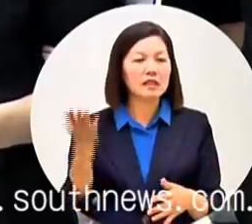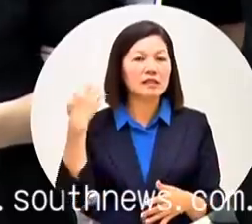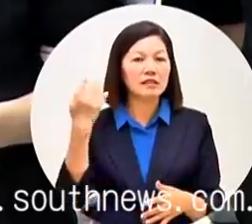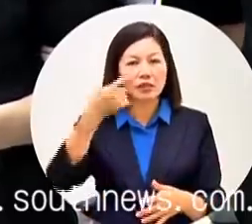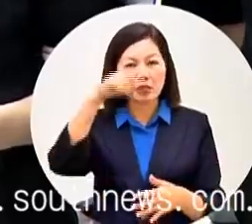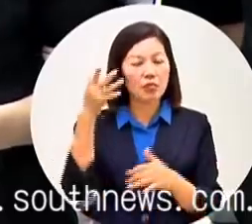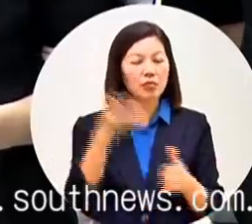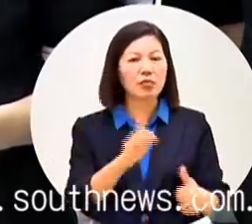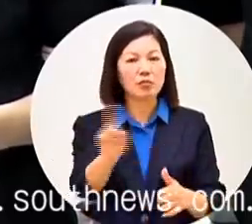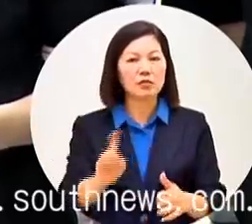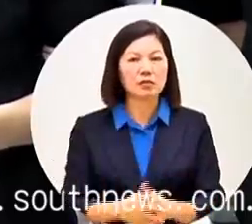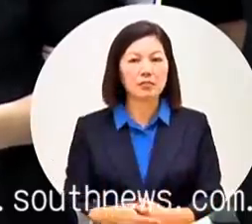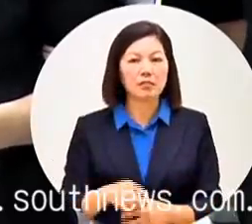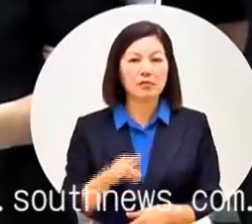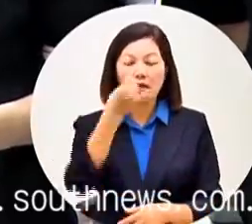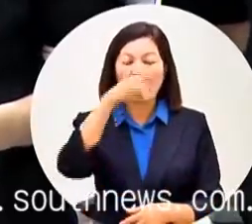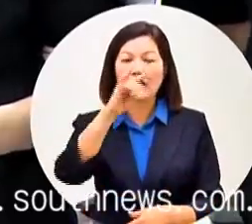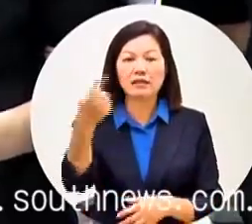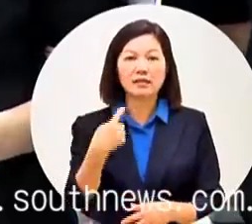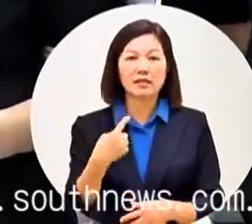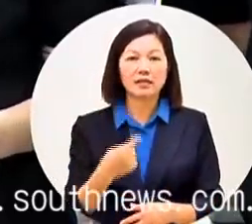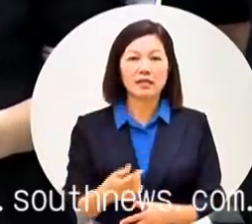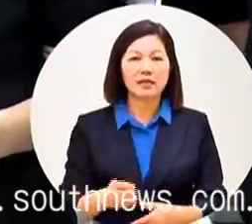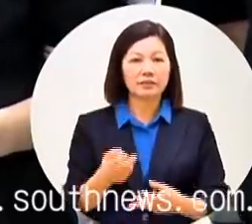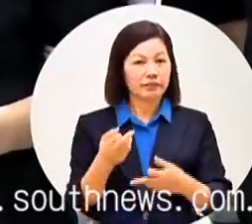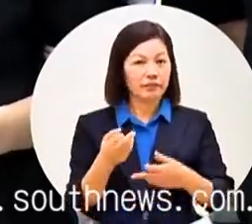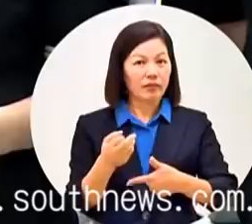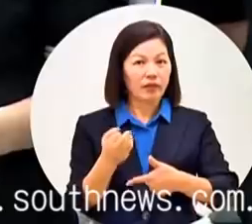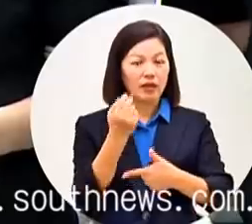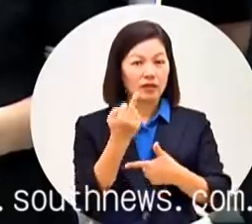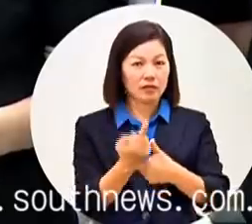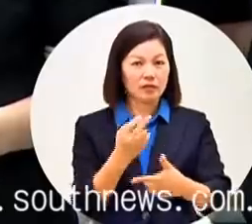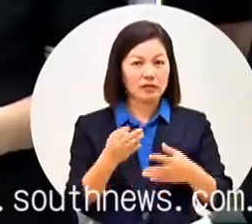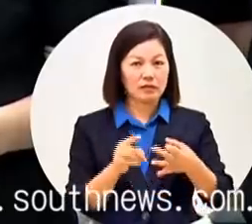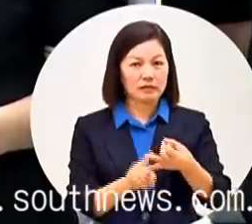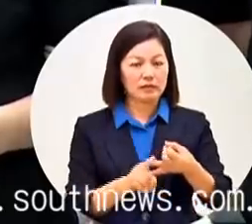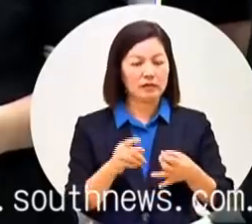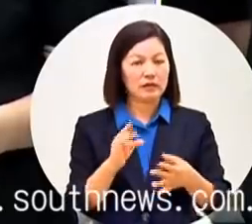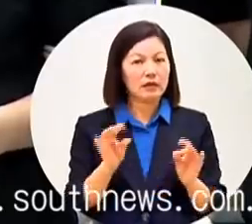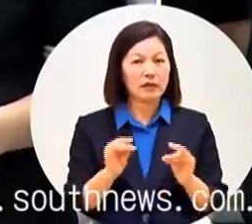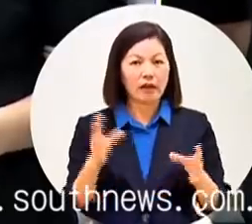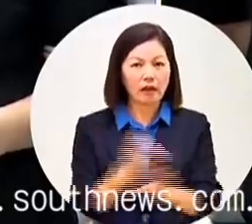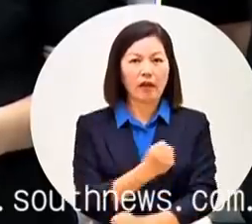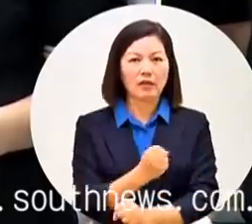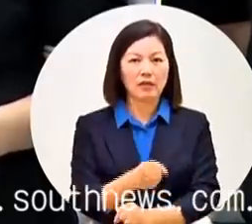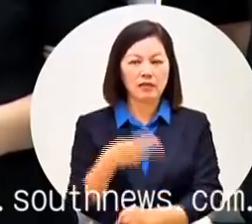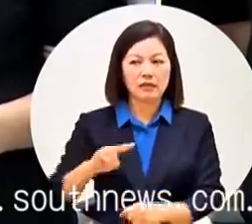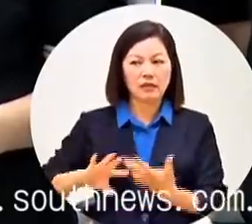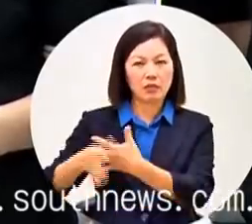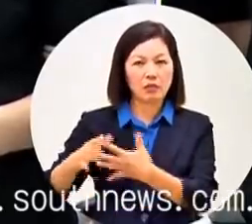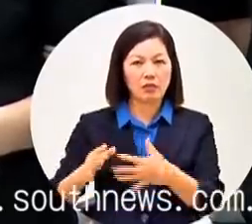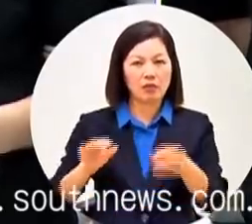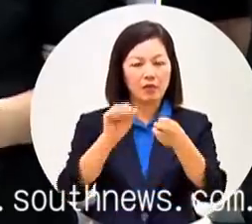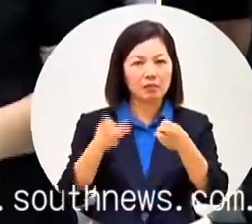了。为什么？因为迪士尼不见了 ，F1 不会来了，甚至阿诺斯瓦辛格也讲了那么大声，结果到最后